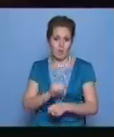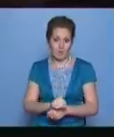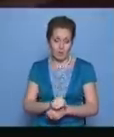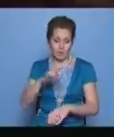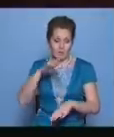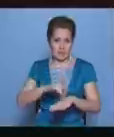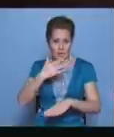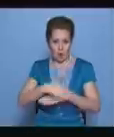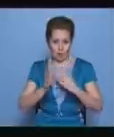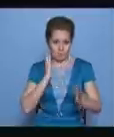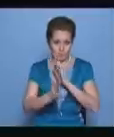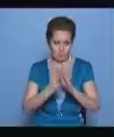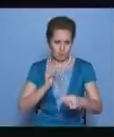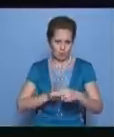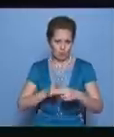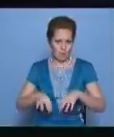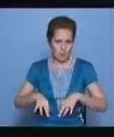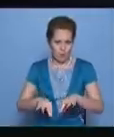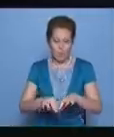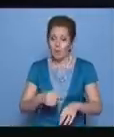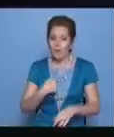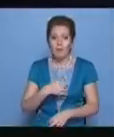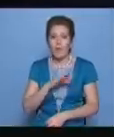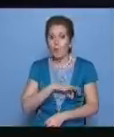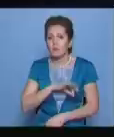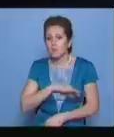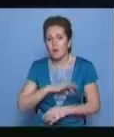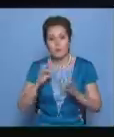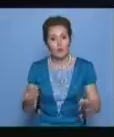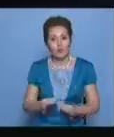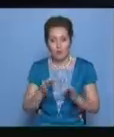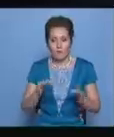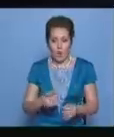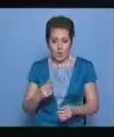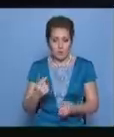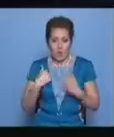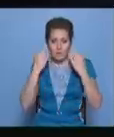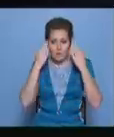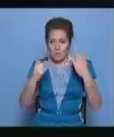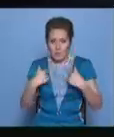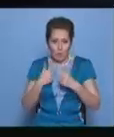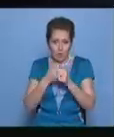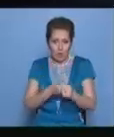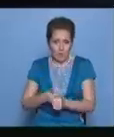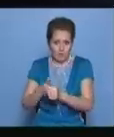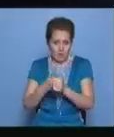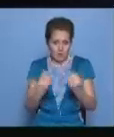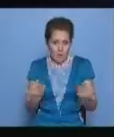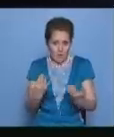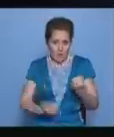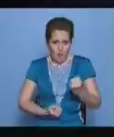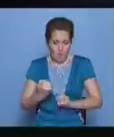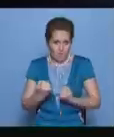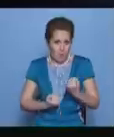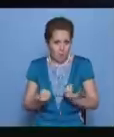мешая проезду другим машинам. Я не употреблял, ничего не употреблял. Я говорю, за мной, я не знал, за мной гналась обычный какой-то